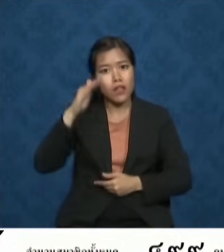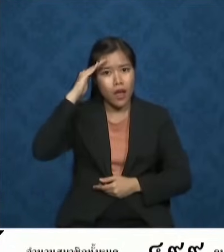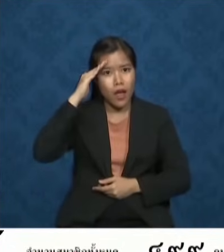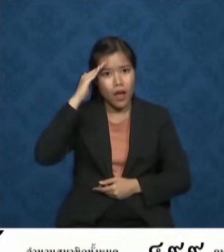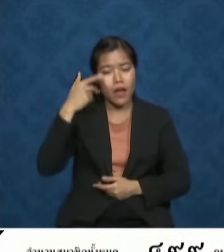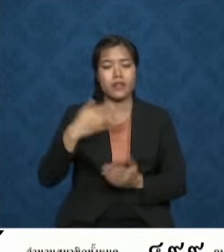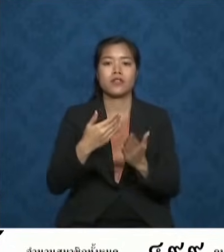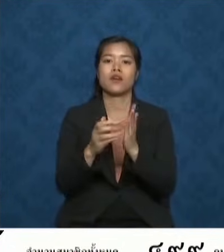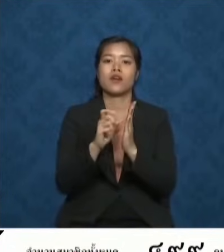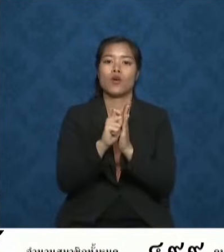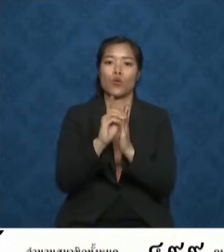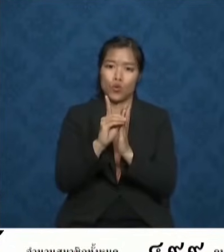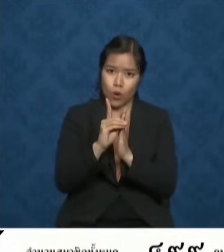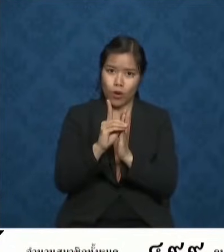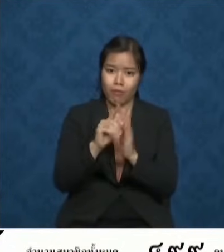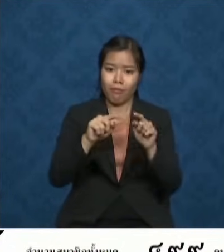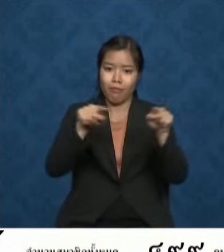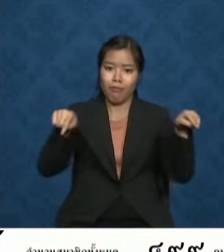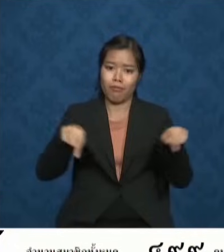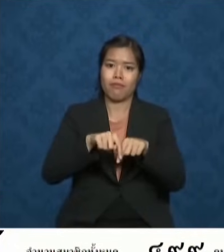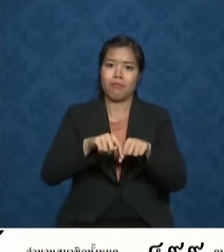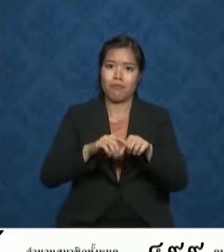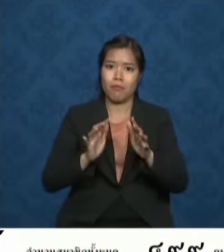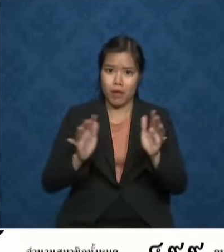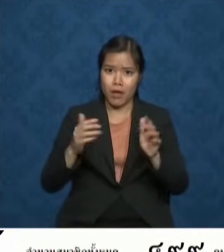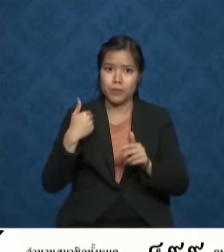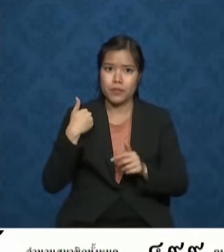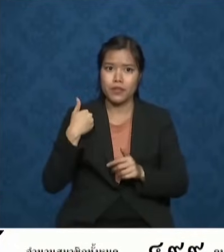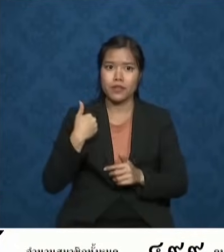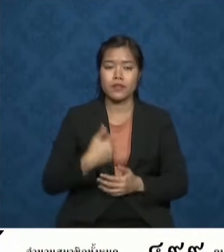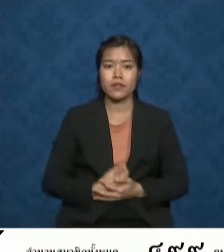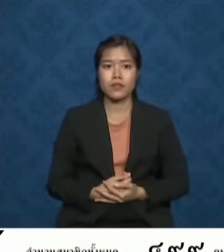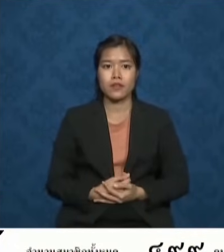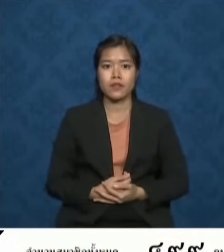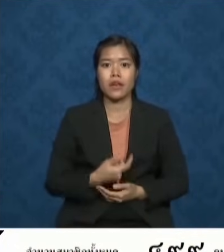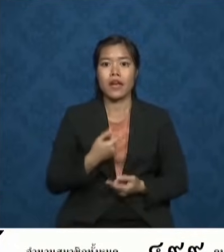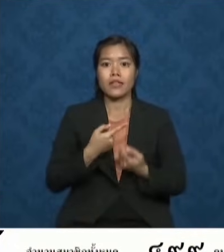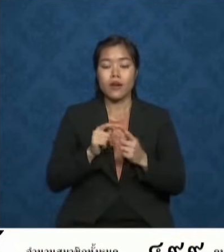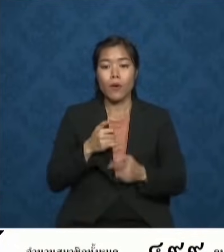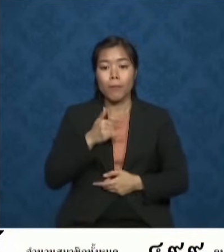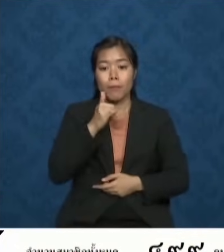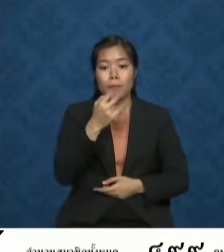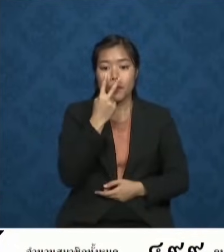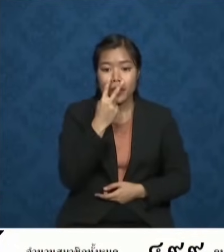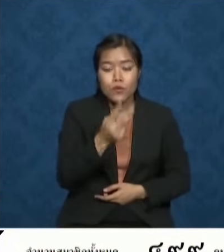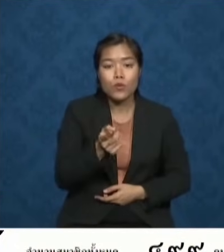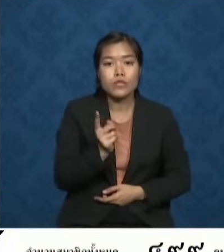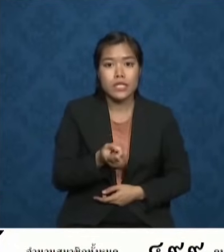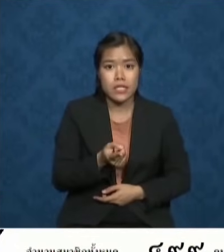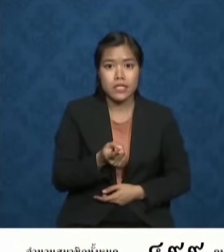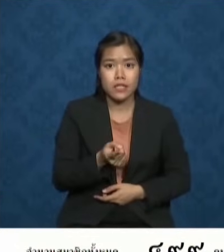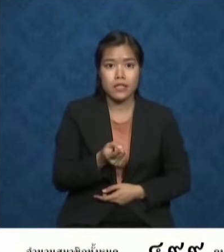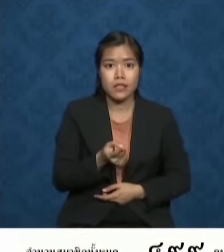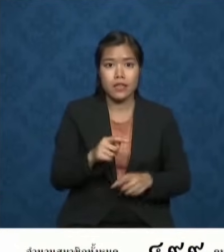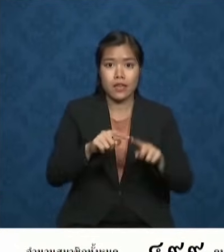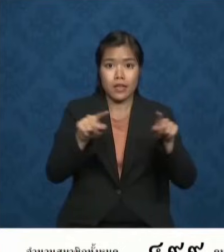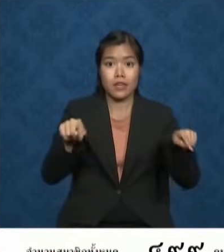ากก็ไม่ควรเอาไว้จริงๆอ่ะพอไปดูความจริงแล้วก็คือที่ดินทห